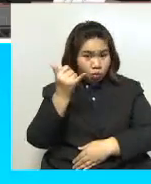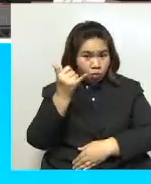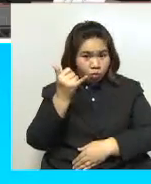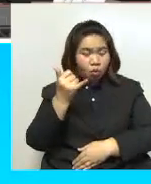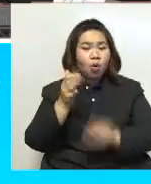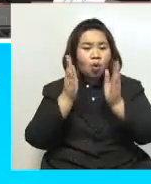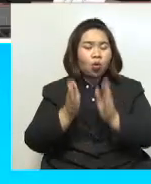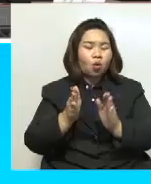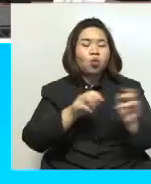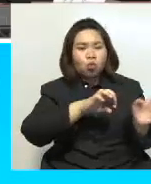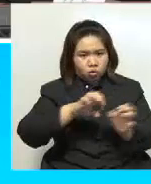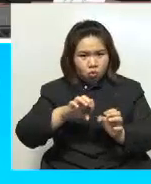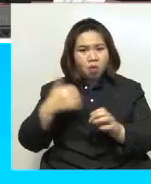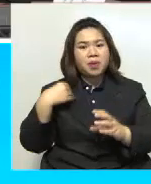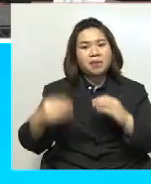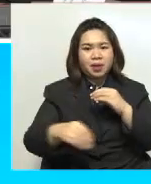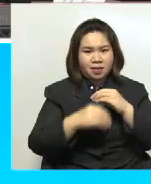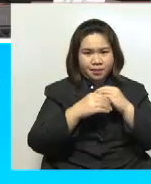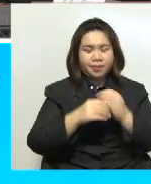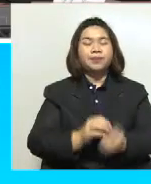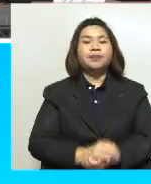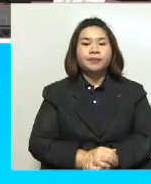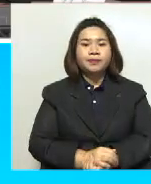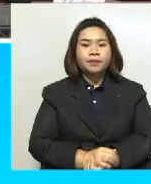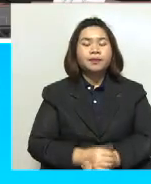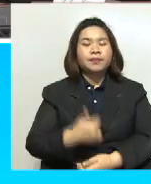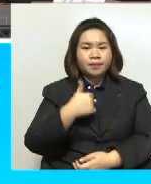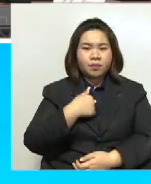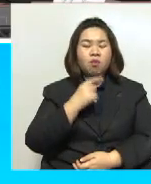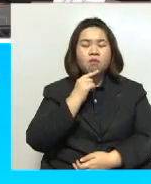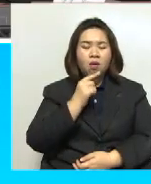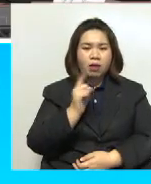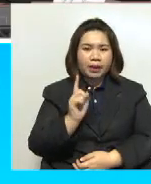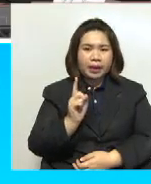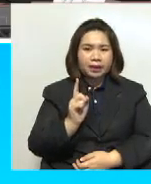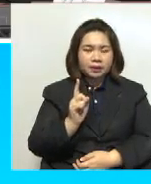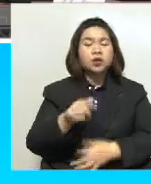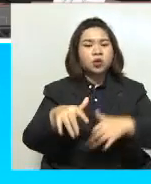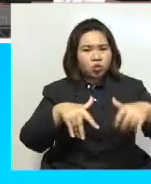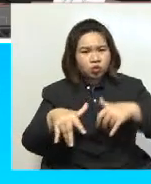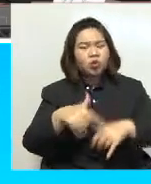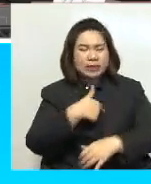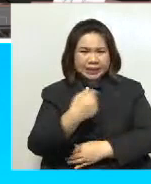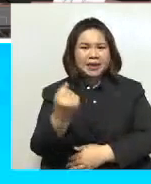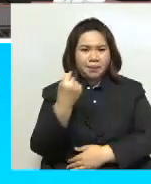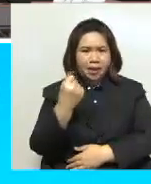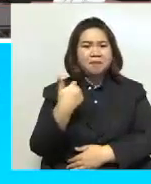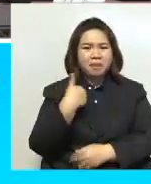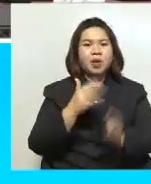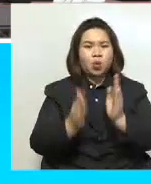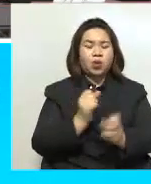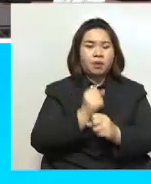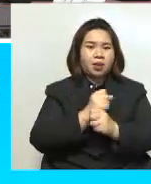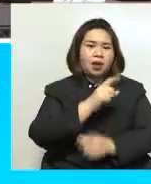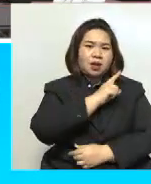การอยู่แล้วจะต้องจัดรถมาเสริมครับเพราะนั้นผมอยากจะ ให้พี่น้องประชาชนมั่นใจในการใช้บ